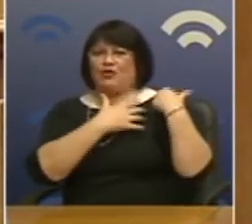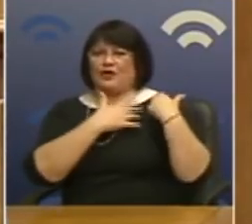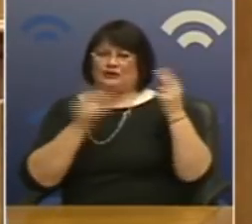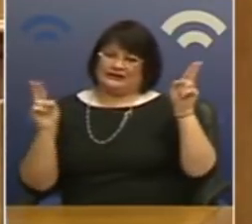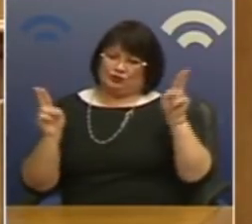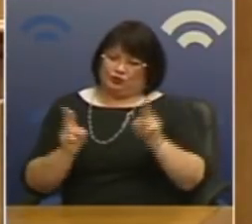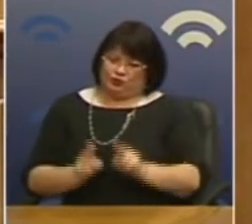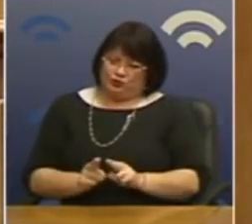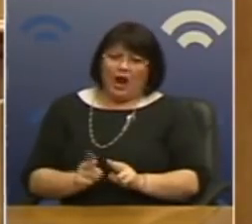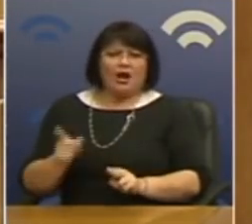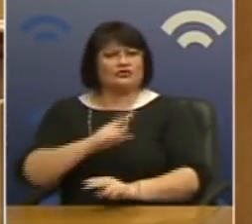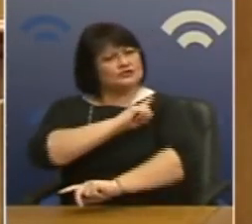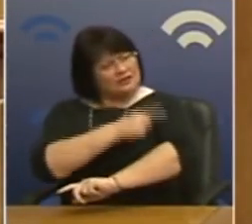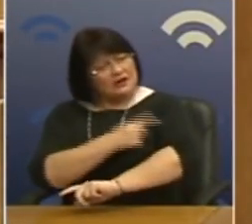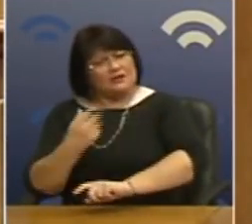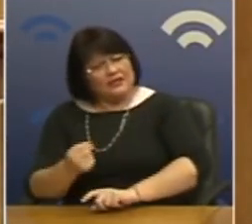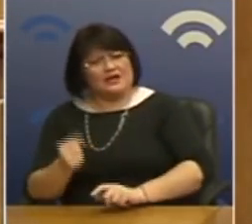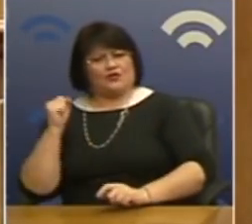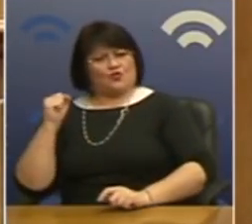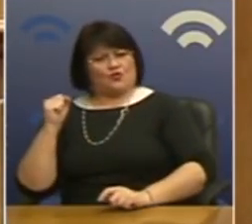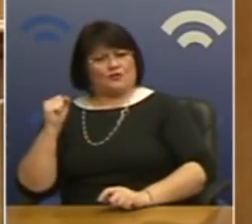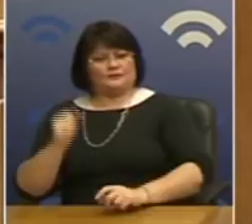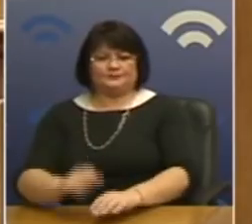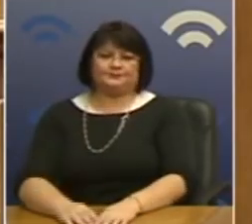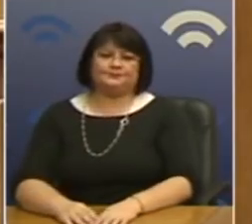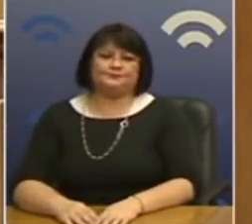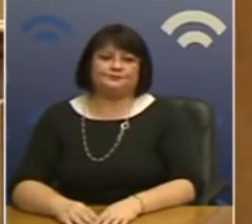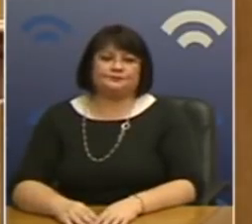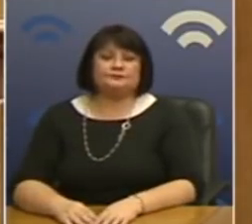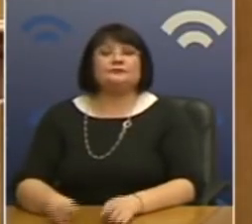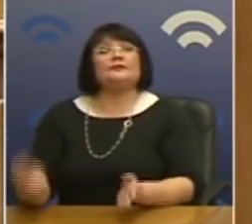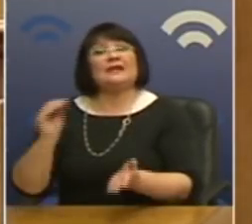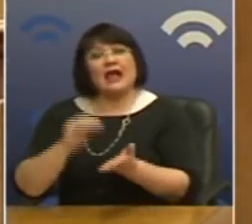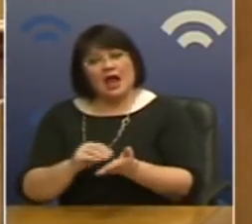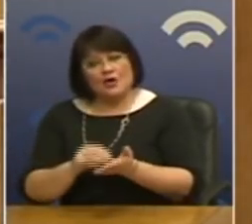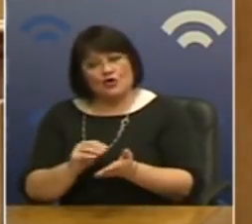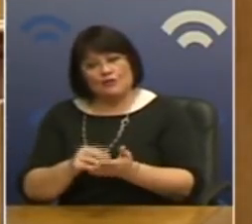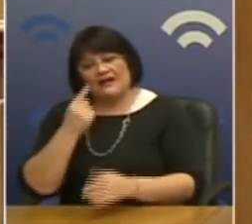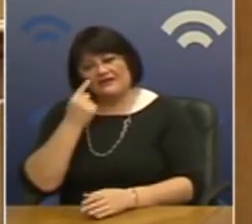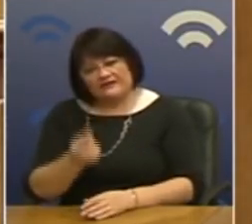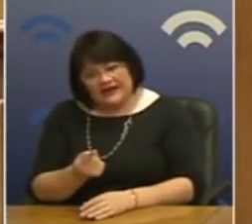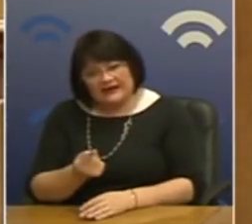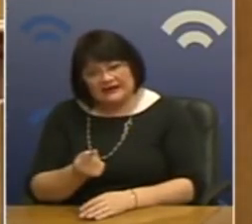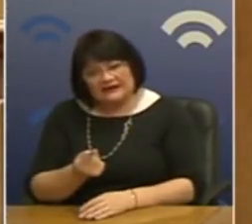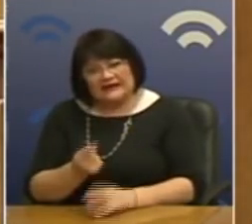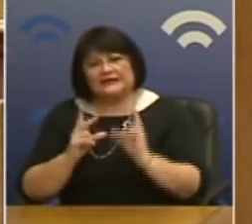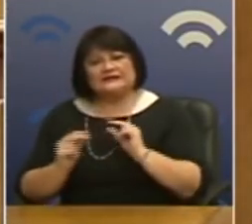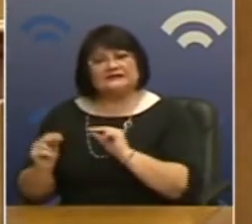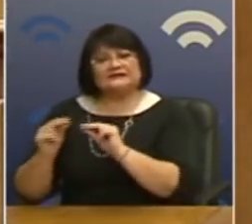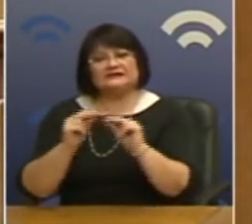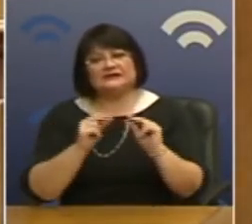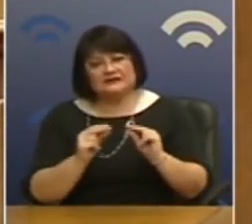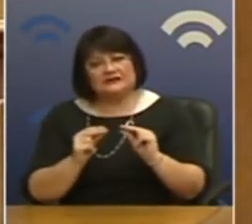σήμερα στο πλαίσιο του σημερινού Συντάγματος. Χώρια που εκ των πραγμάτων θα άνοιγε και τη συζήτηση